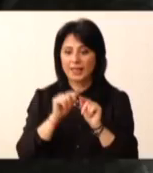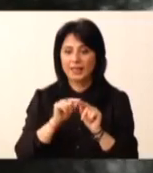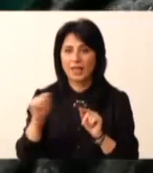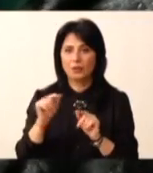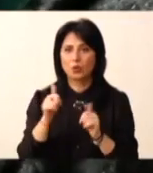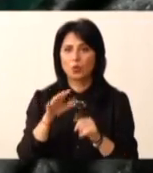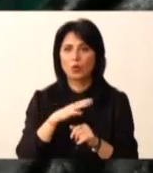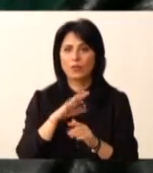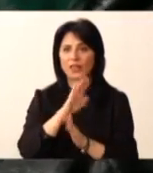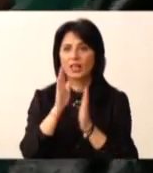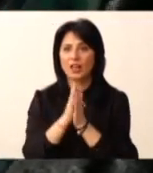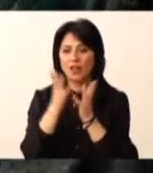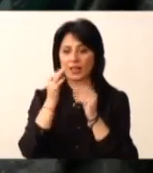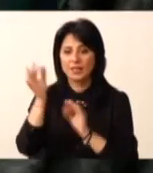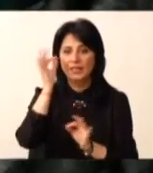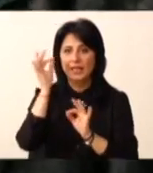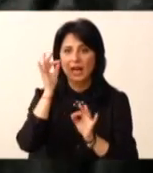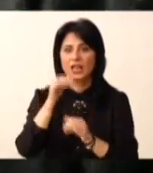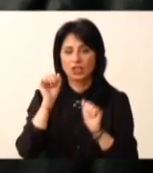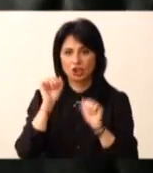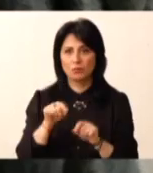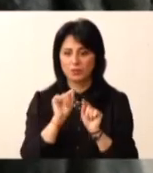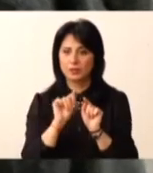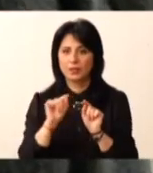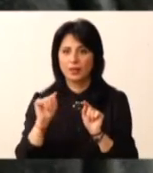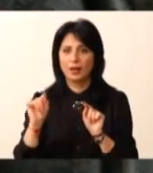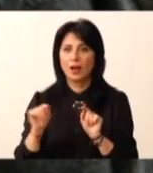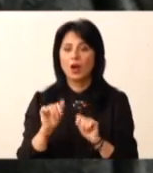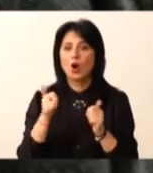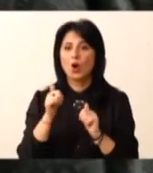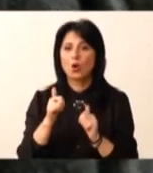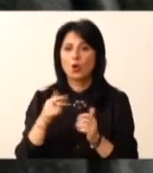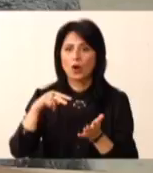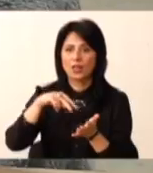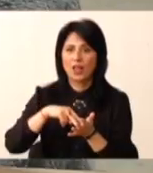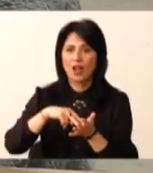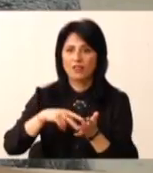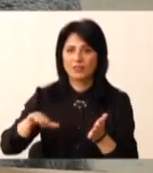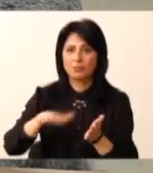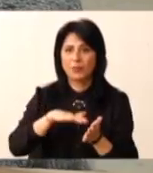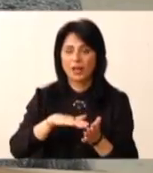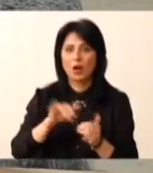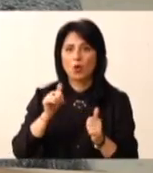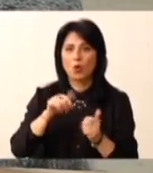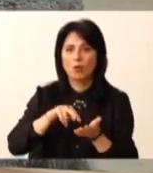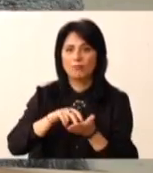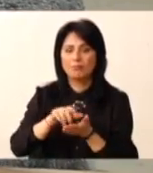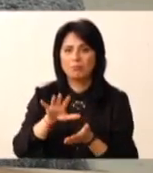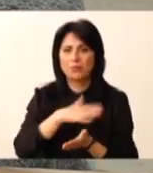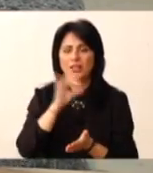აი ყველა დღის გახსენებაც კი შემიძლია ალბათ. როგორ დავდექით ფეხზე, როგორ შევძელით